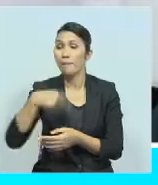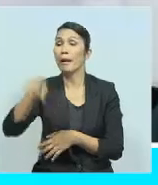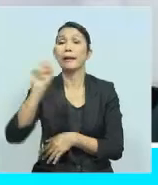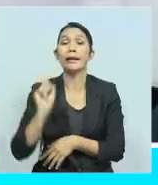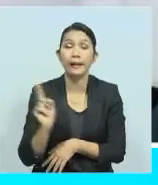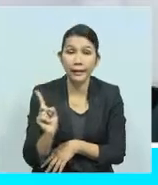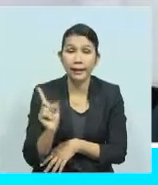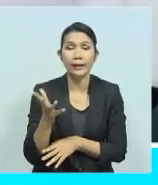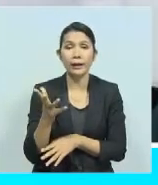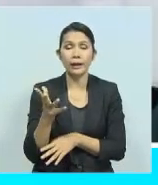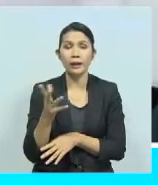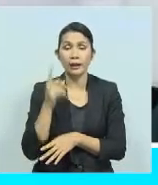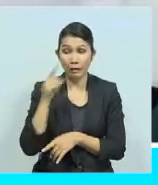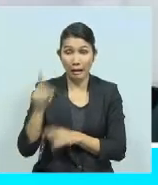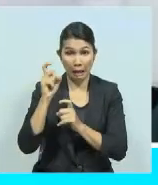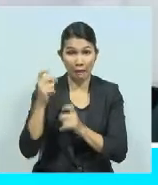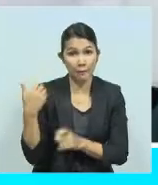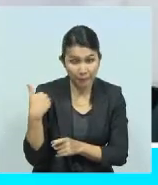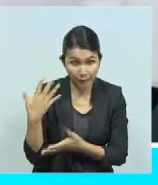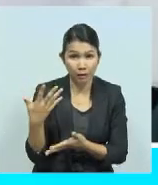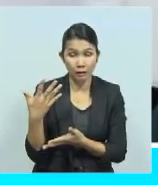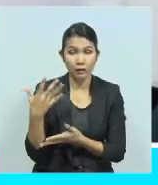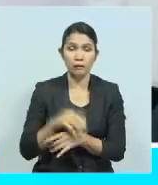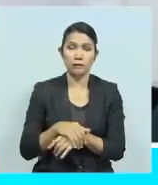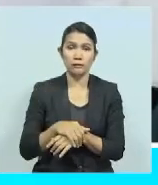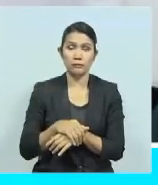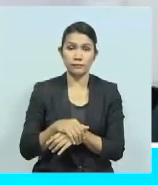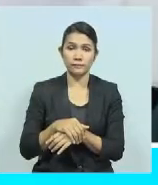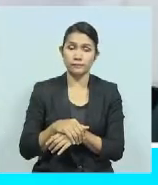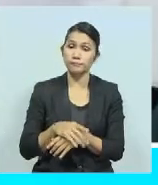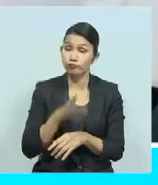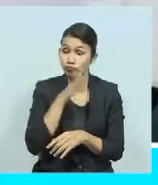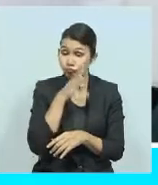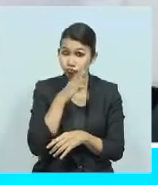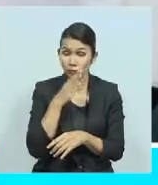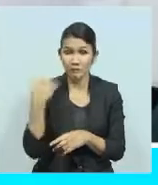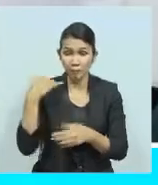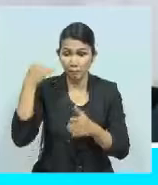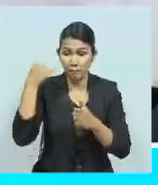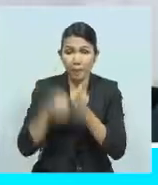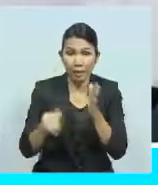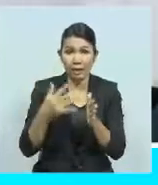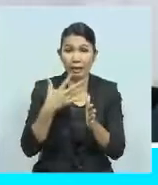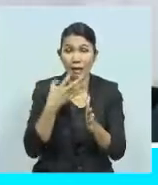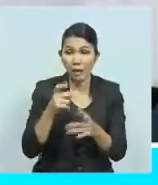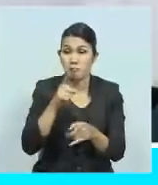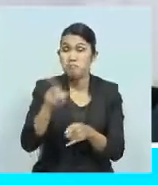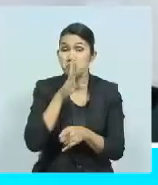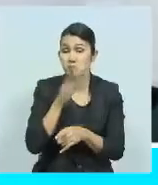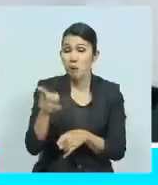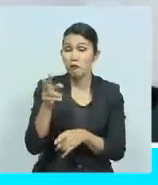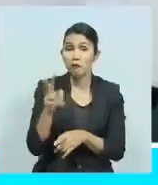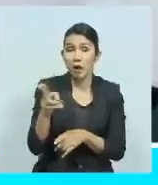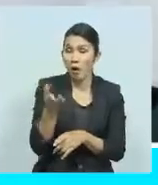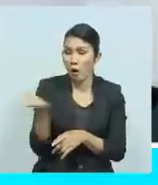บ้างแล้วลูกมันปลอดภัยไหมแล้วถ้าเกิดมันเกิดมีอะไรขึ้นมาเช่นแฟนเกิดขอชวน